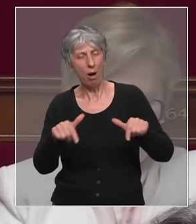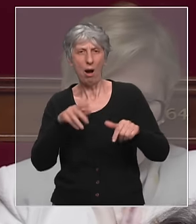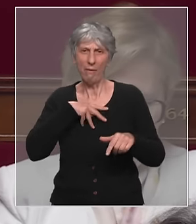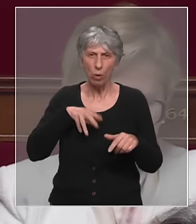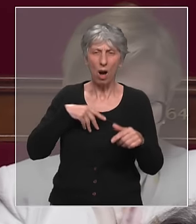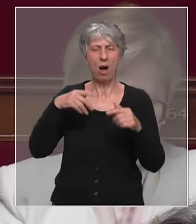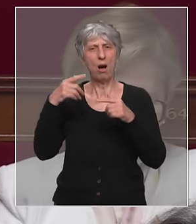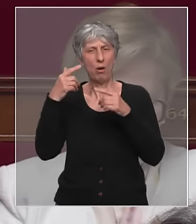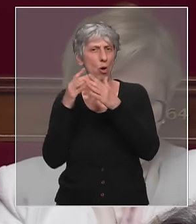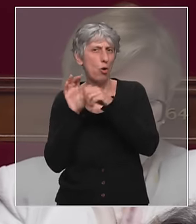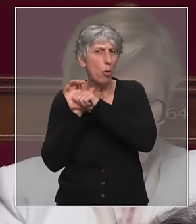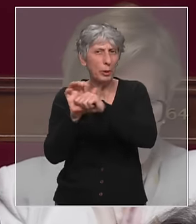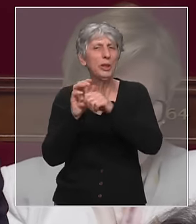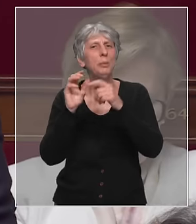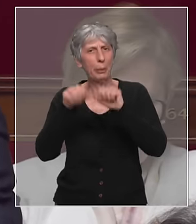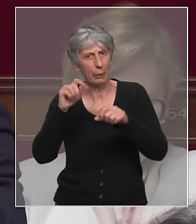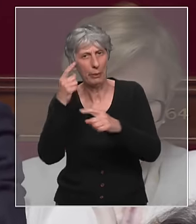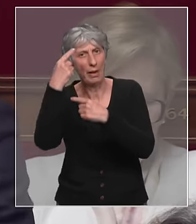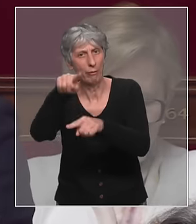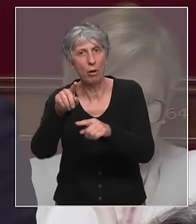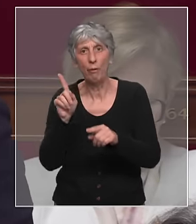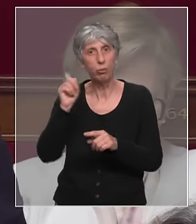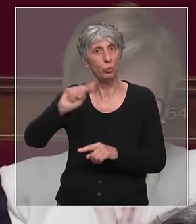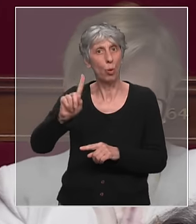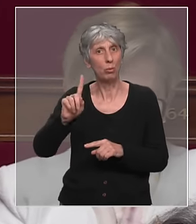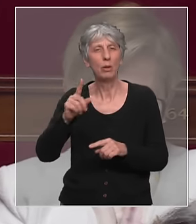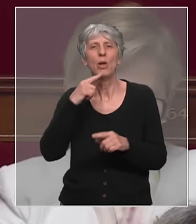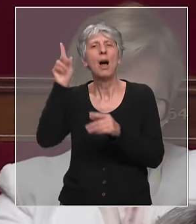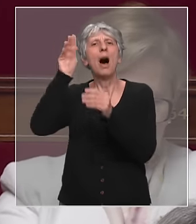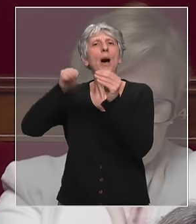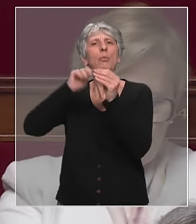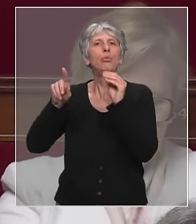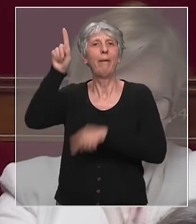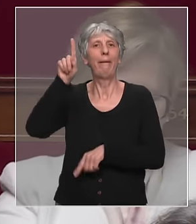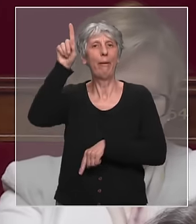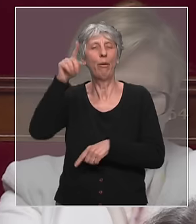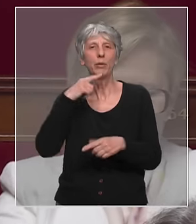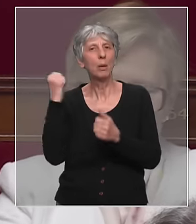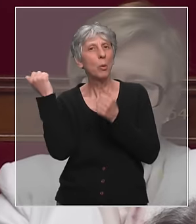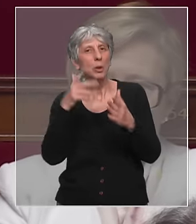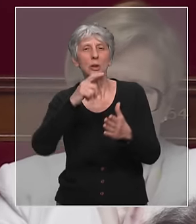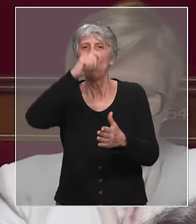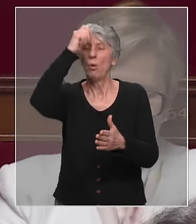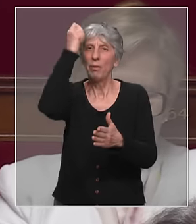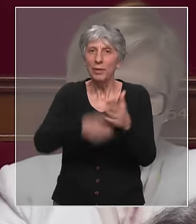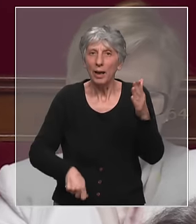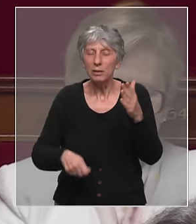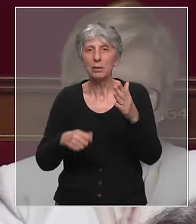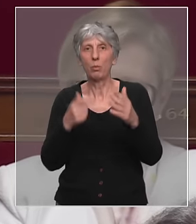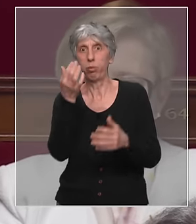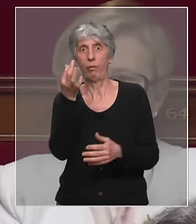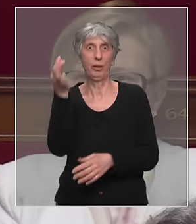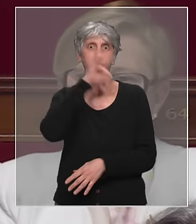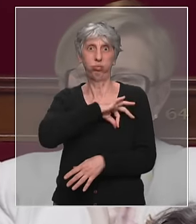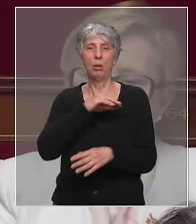la défendre à vos yeux. Rien sur les abus d'en haut, c'est-à-dire sur nos propositions de taxation des surprofits. Il est plus simple,